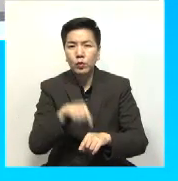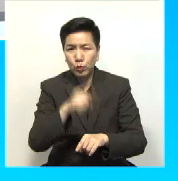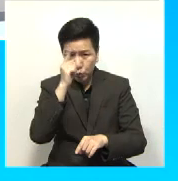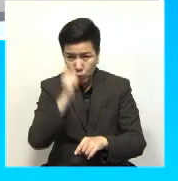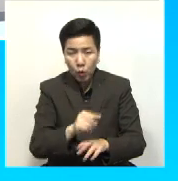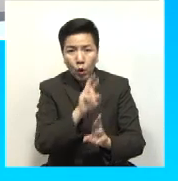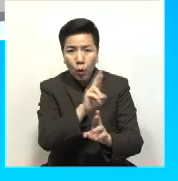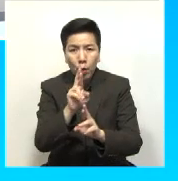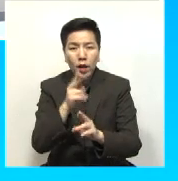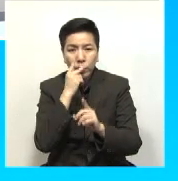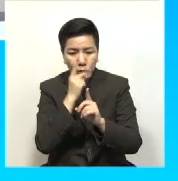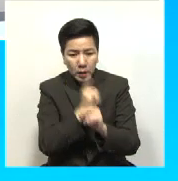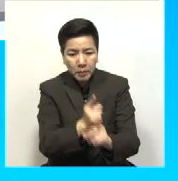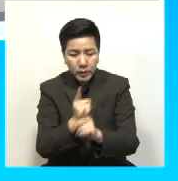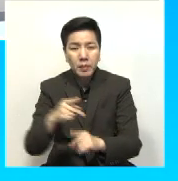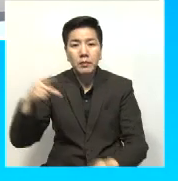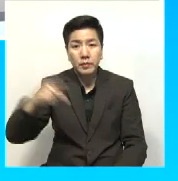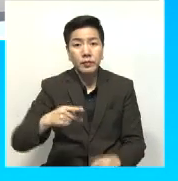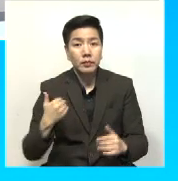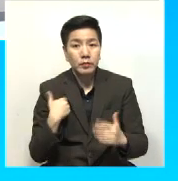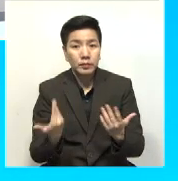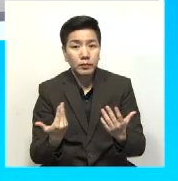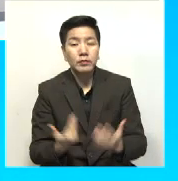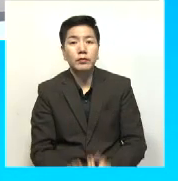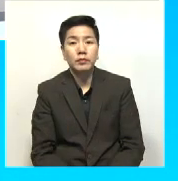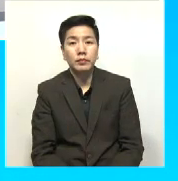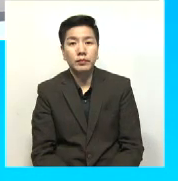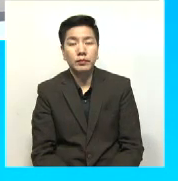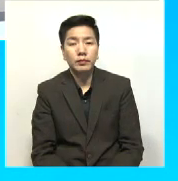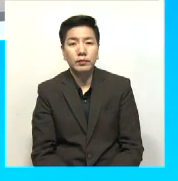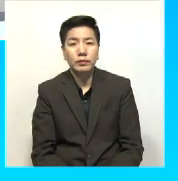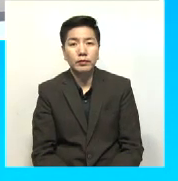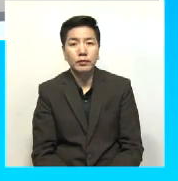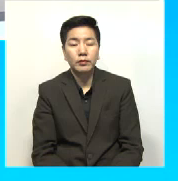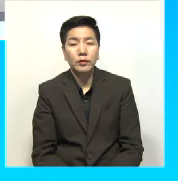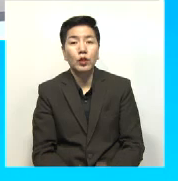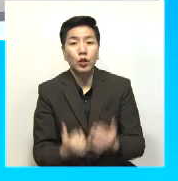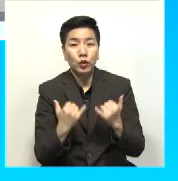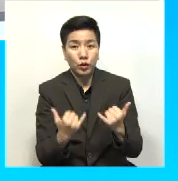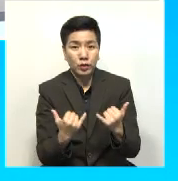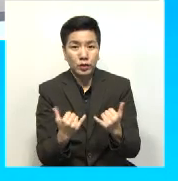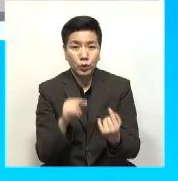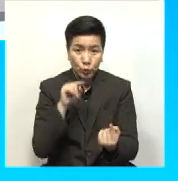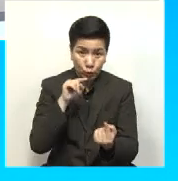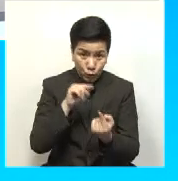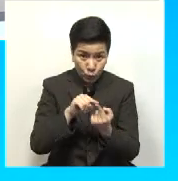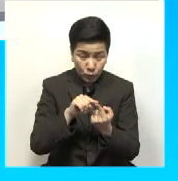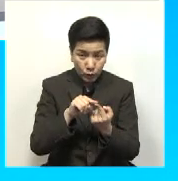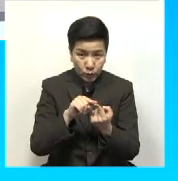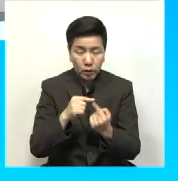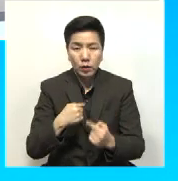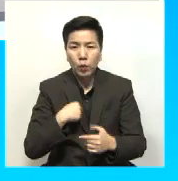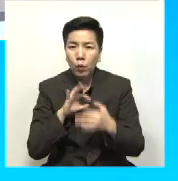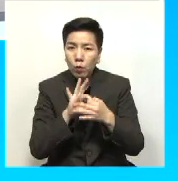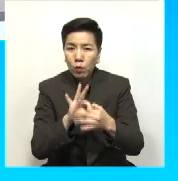นี่ยจะต้องเฝ้าระวังแล้วก็ติดตามสถานการณ์เป็นพิเศษในช่วงนี้อะคะ คือตอนนี้จุดที่เรา